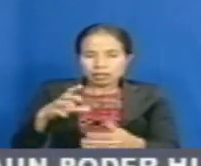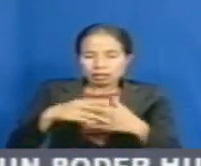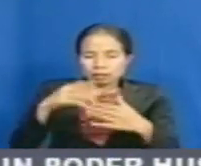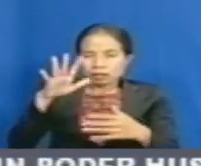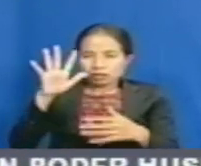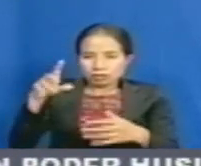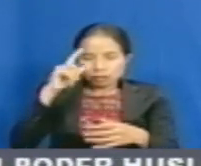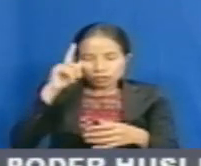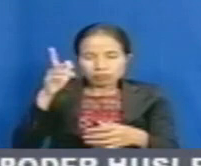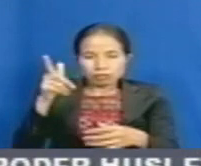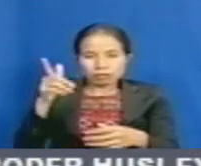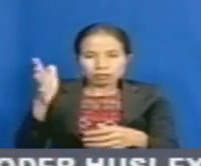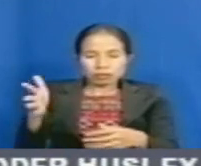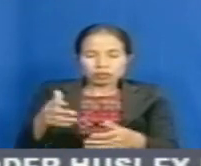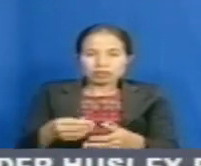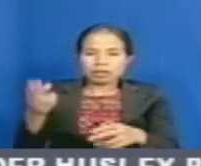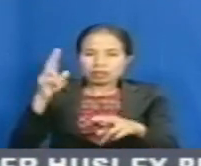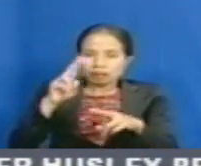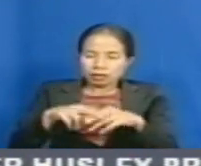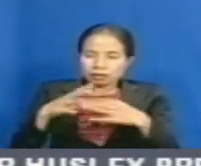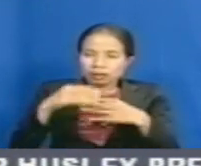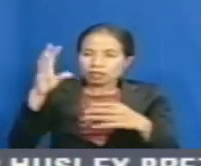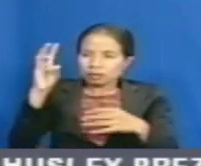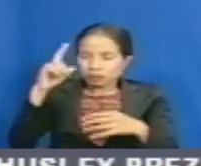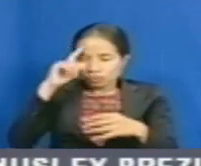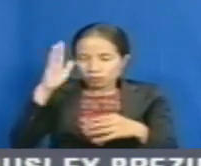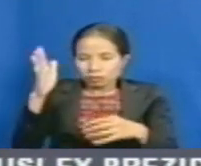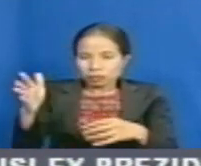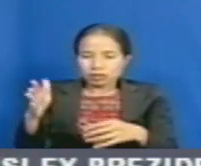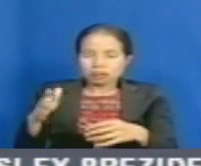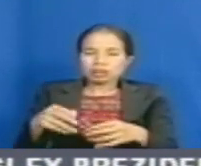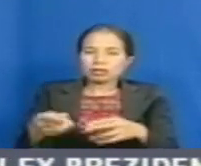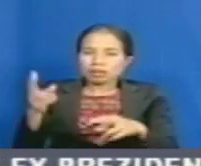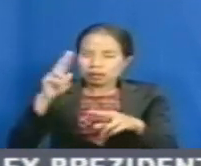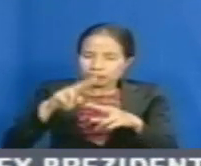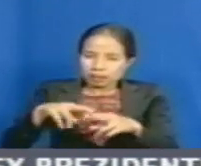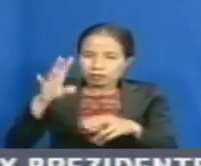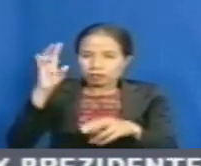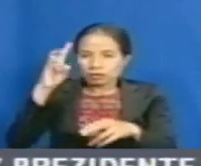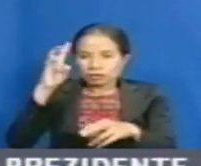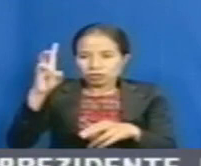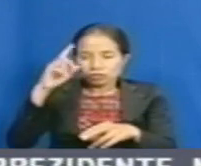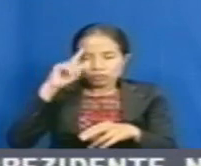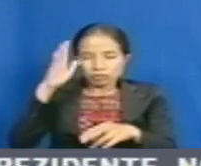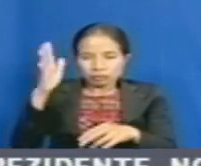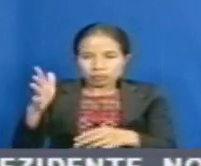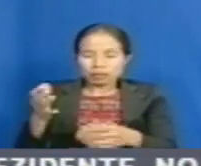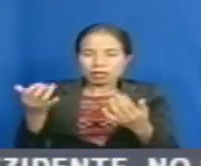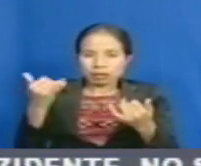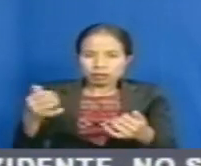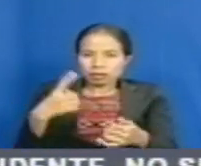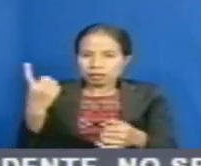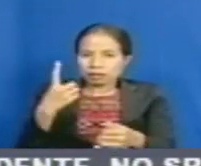ida, tu sai fali ba enam lima, sai ba enam lima, lo buti sai fali ba $2 lima pul sen, antam, agora ami